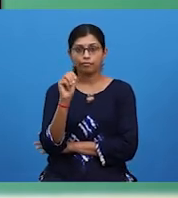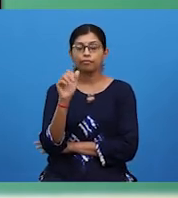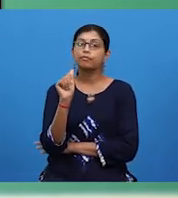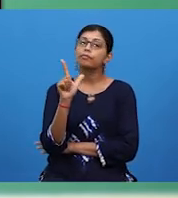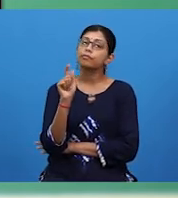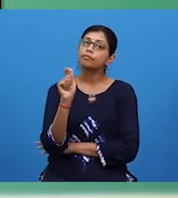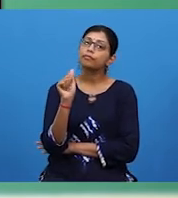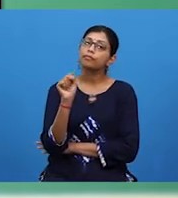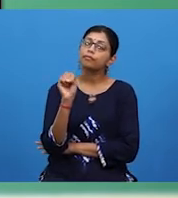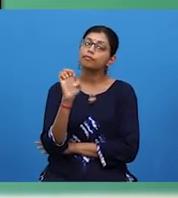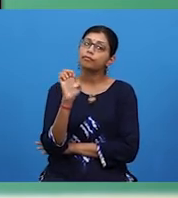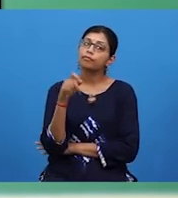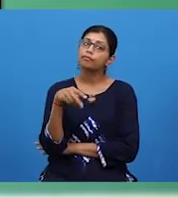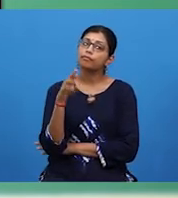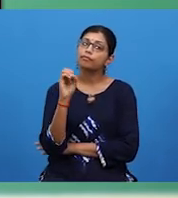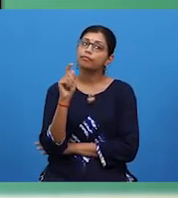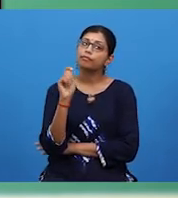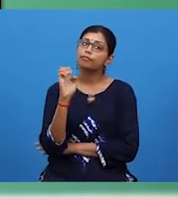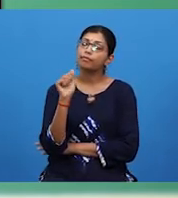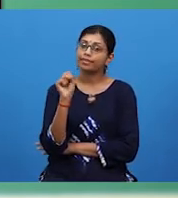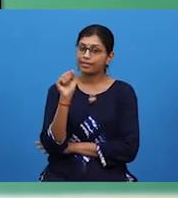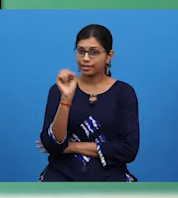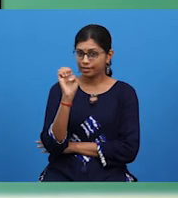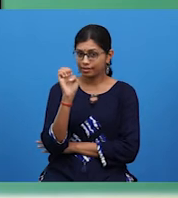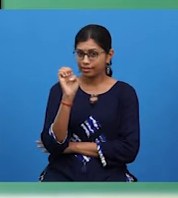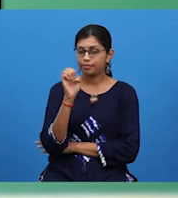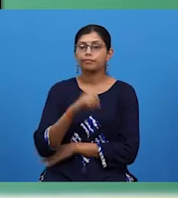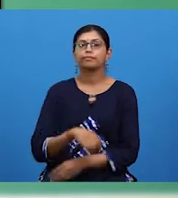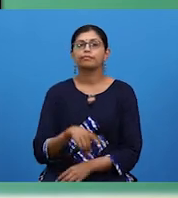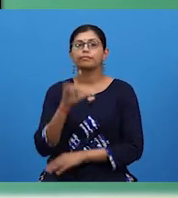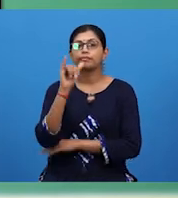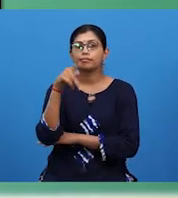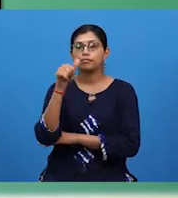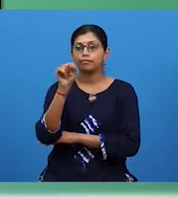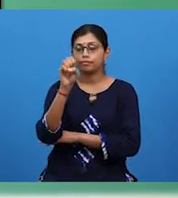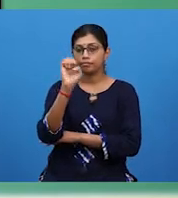maltase, enzim protease dan enzim lipase.